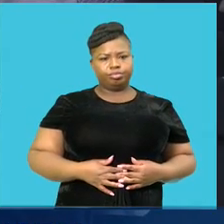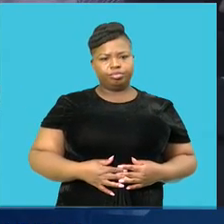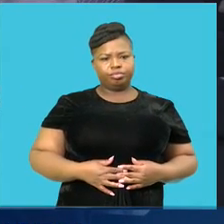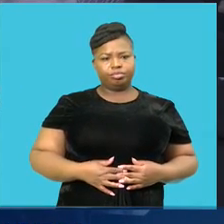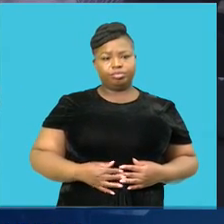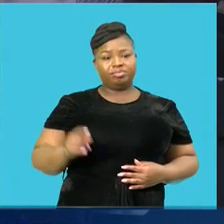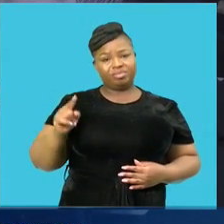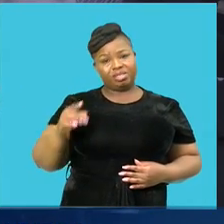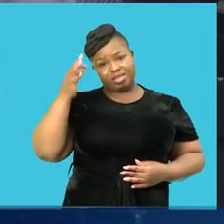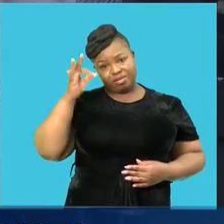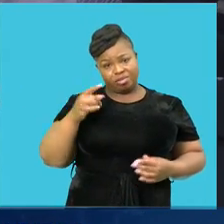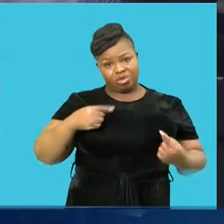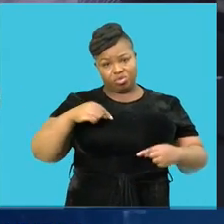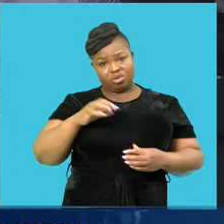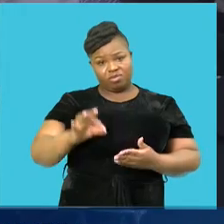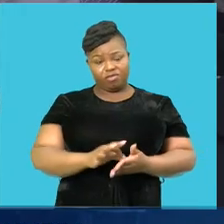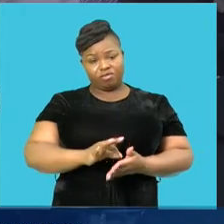Low government esamvotela